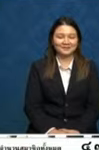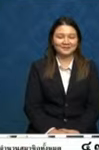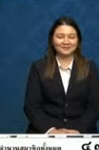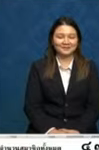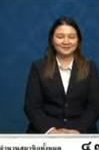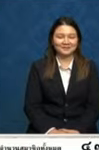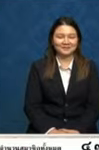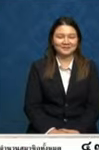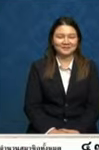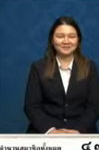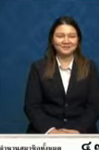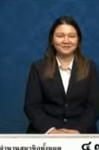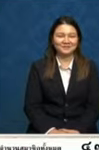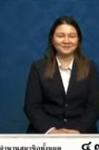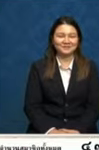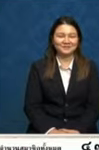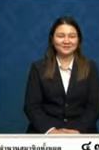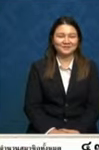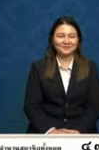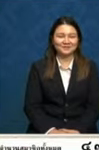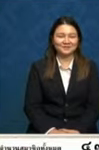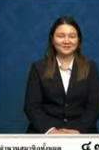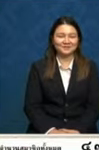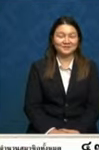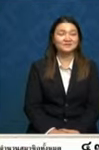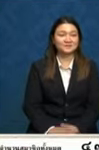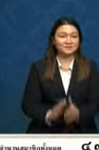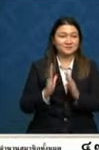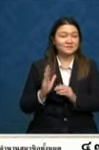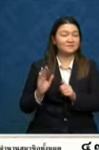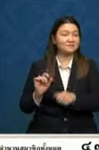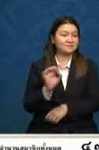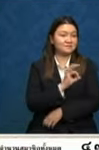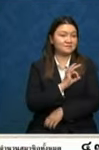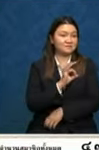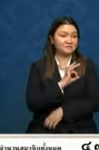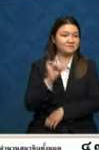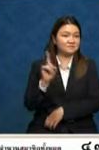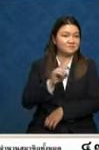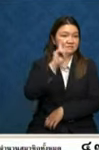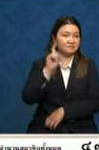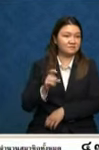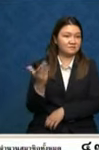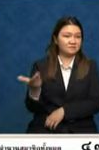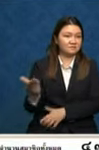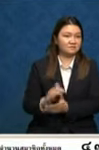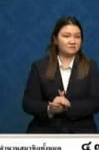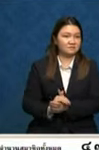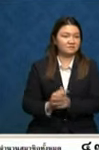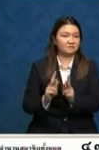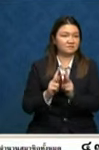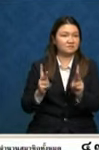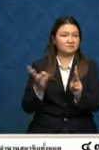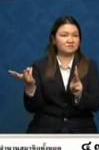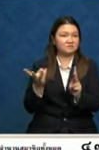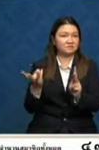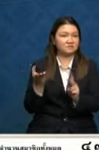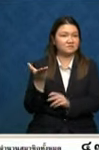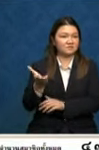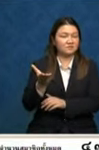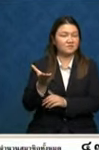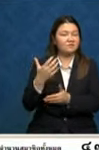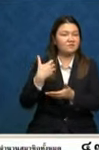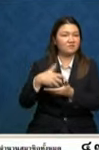ยังมีท่านสมาชิกยังติดใจนะครับท่านกรรมการเสียงข้างน้อยนะครับที่จะขออภิปราย